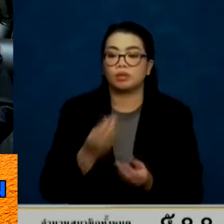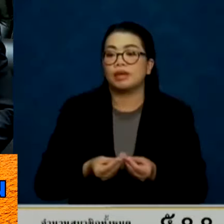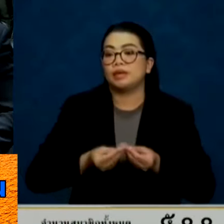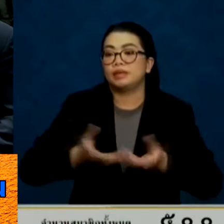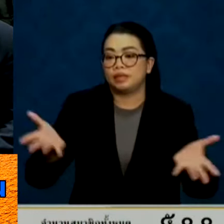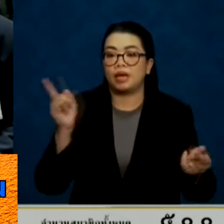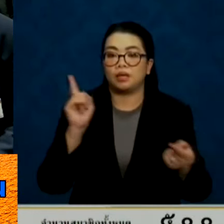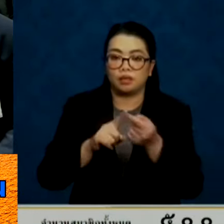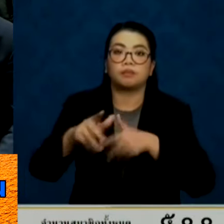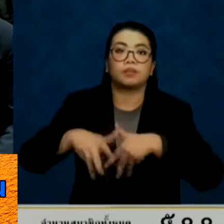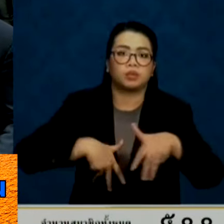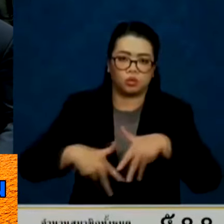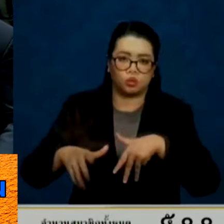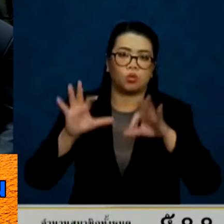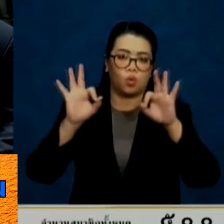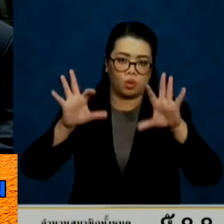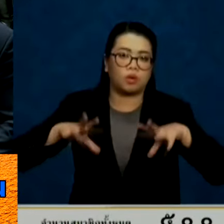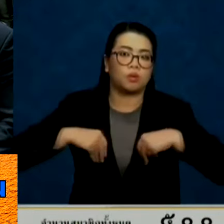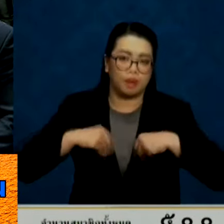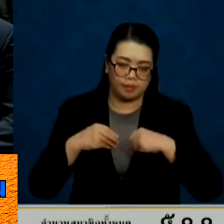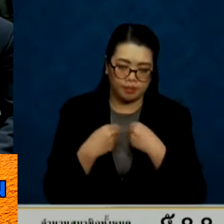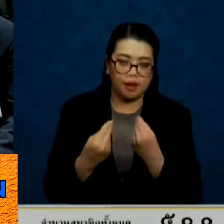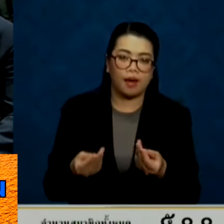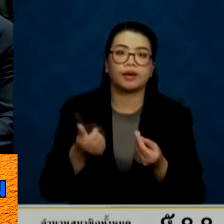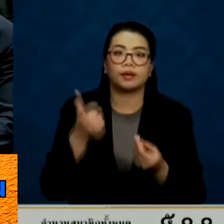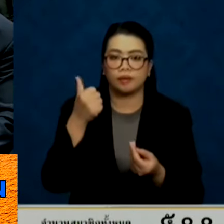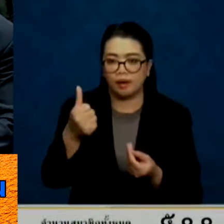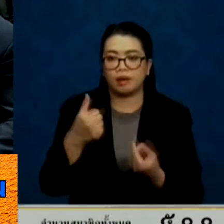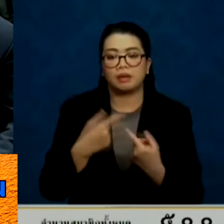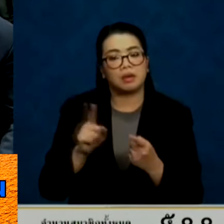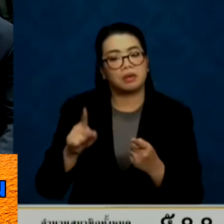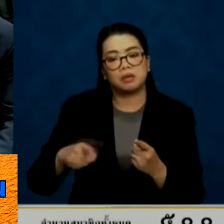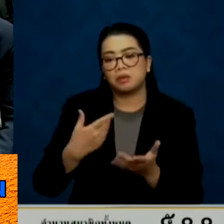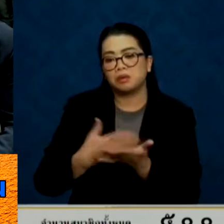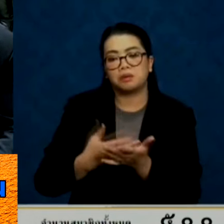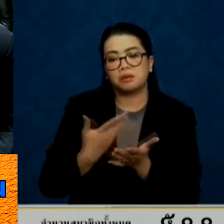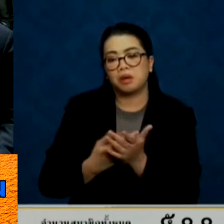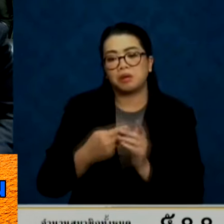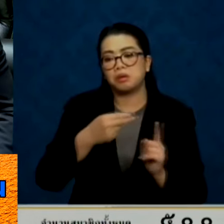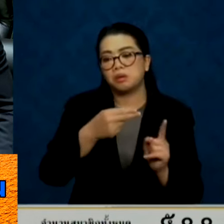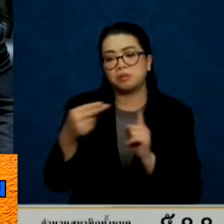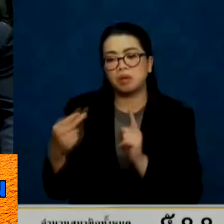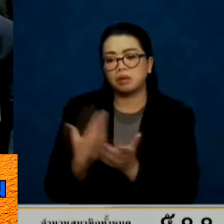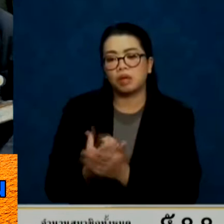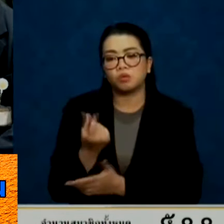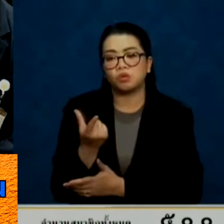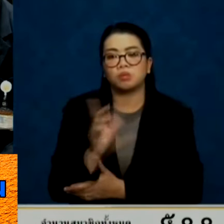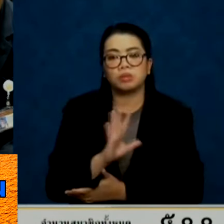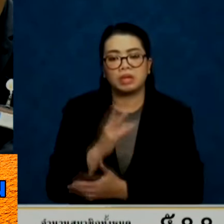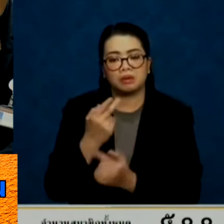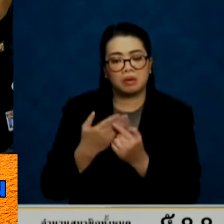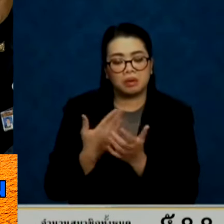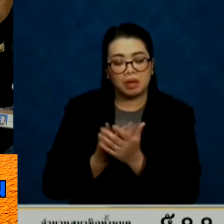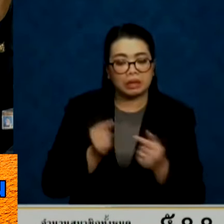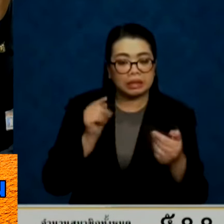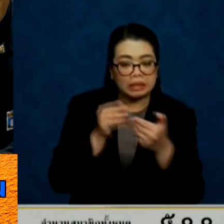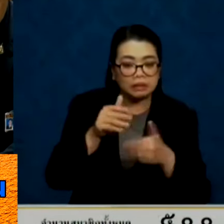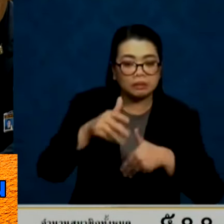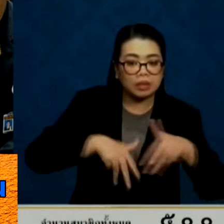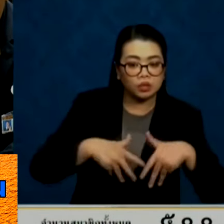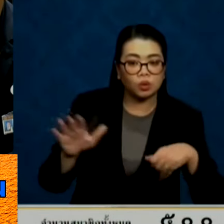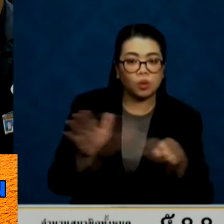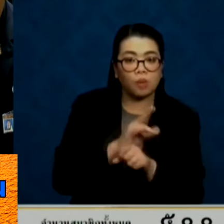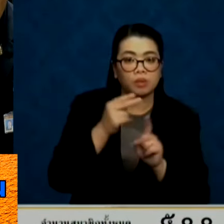ถึพี่น้ประชาชนผมเต็มใจและยินดีที่จะสนับสนุนงบกางเองม